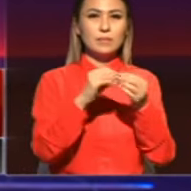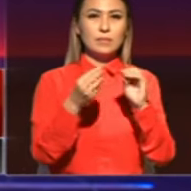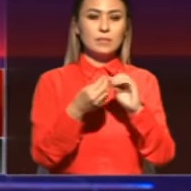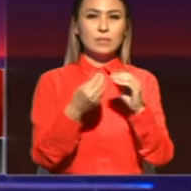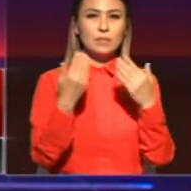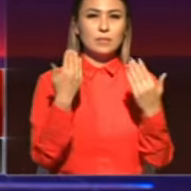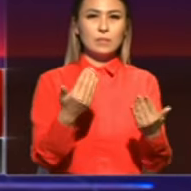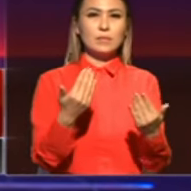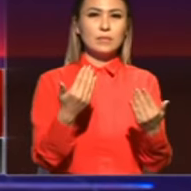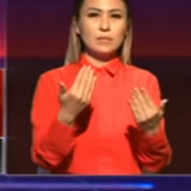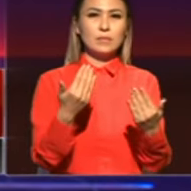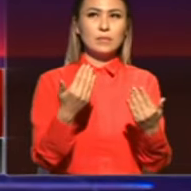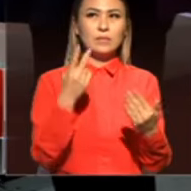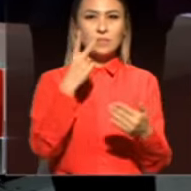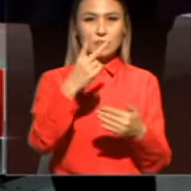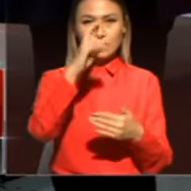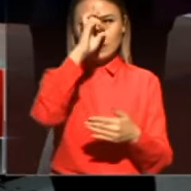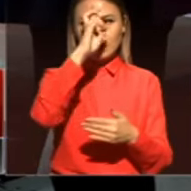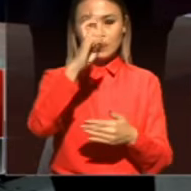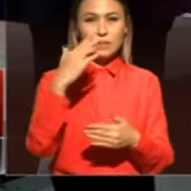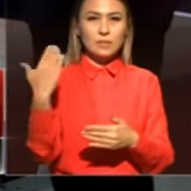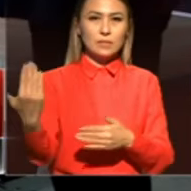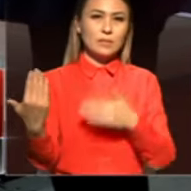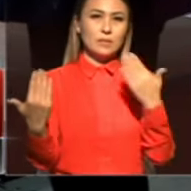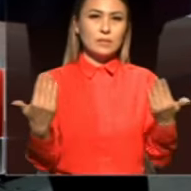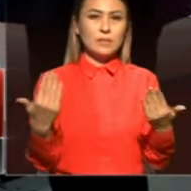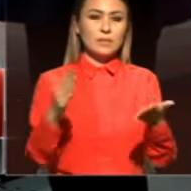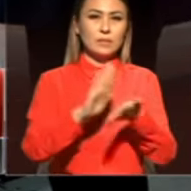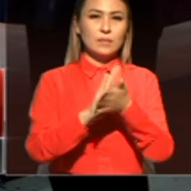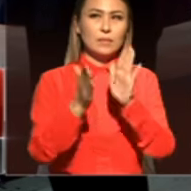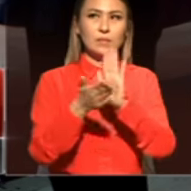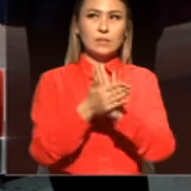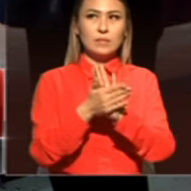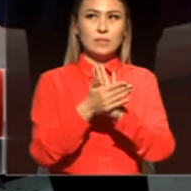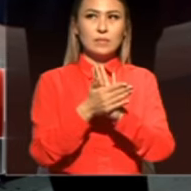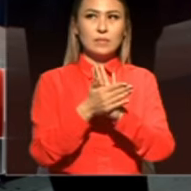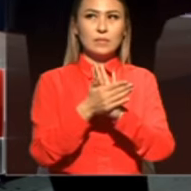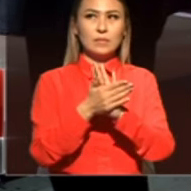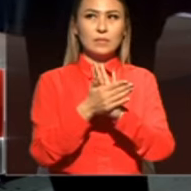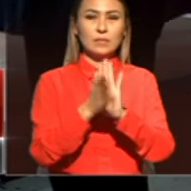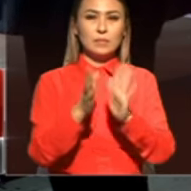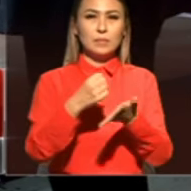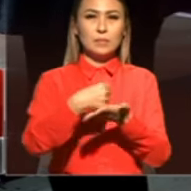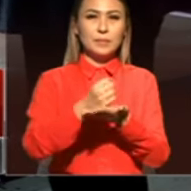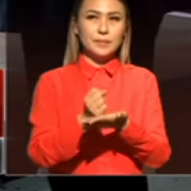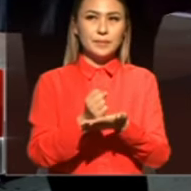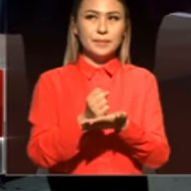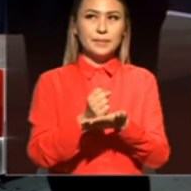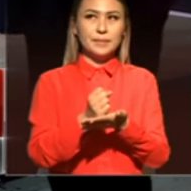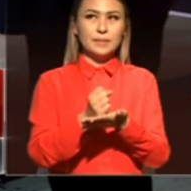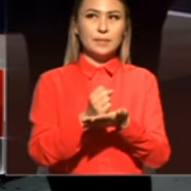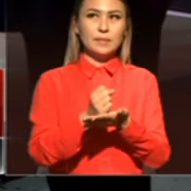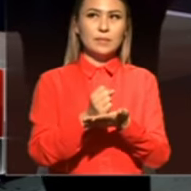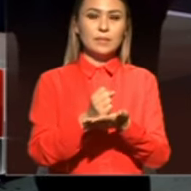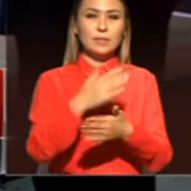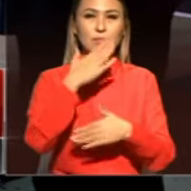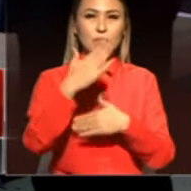ол екі ел арасындағы жасалған ратификация, келісім шарттың ратификациясын ғана бекітеді. Мысалы, біз таяуда